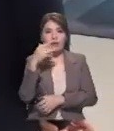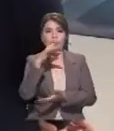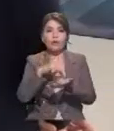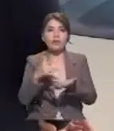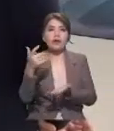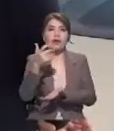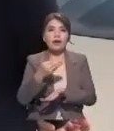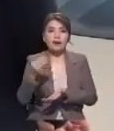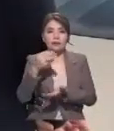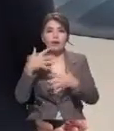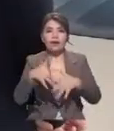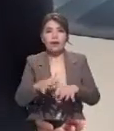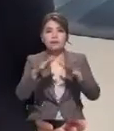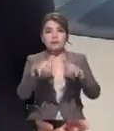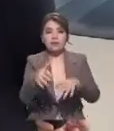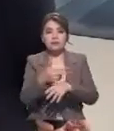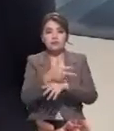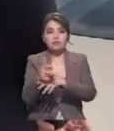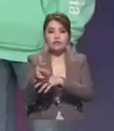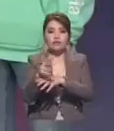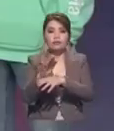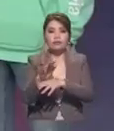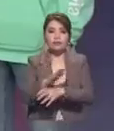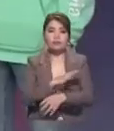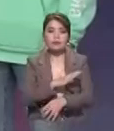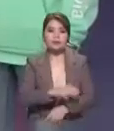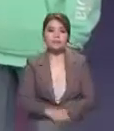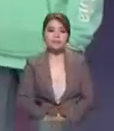Каспий теңізінің маңында түсірілген.